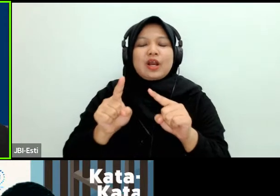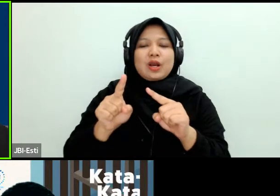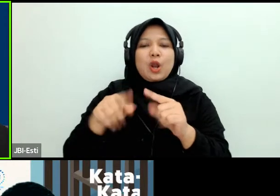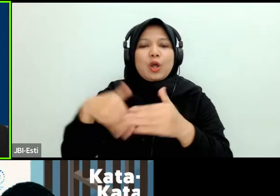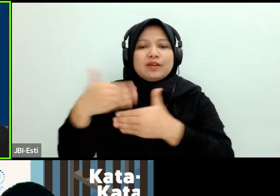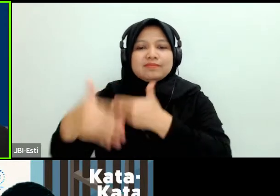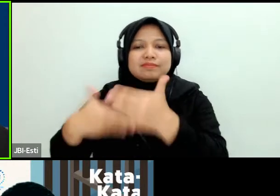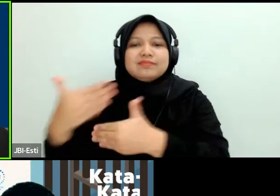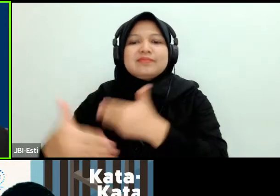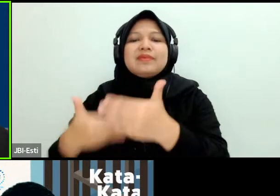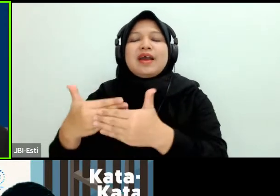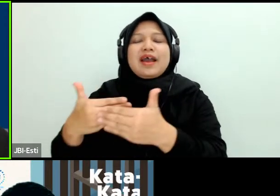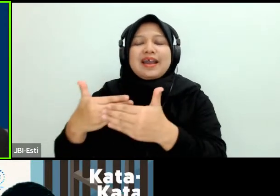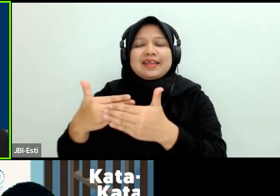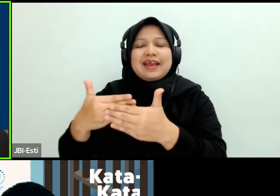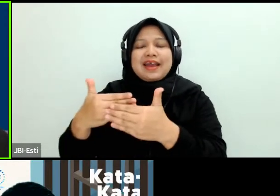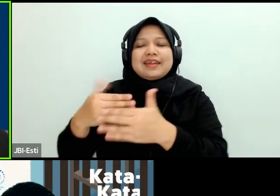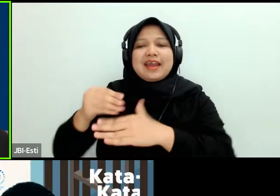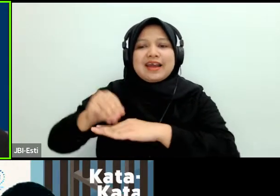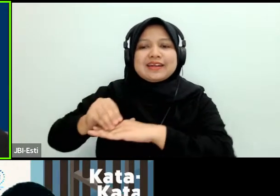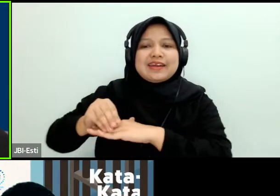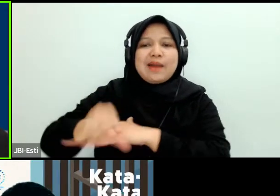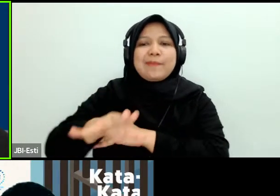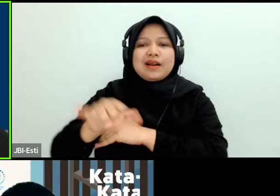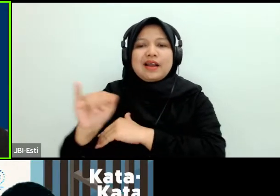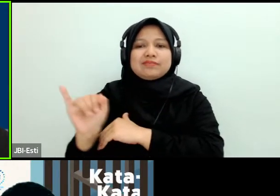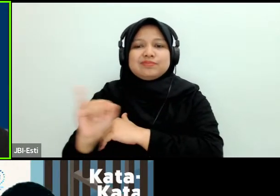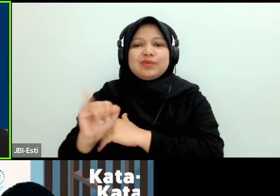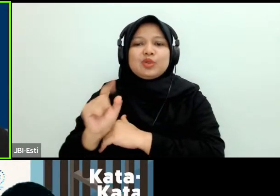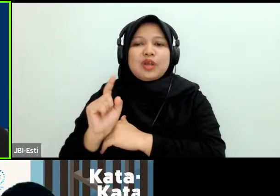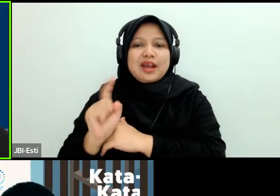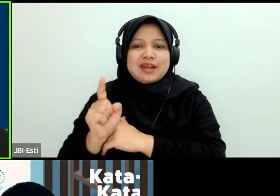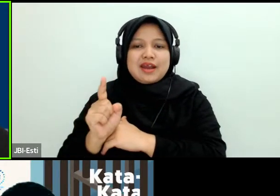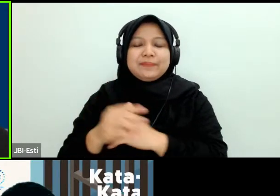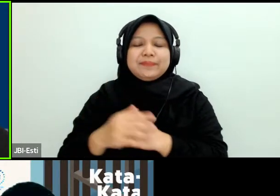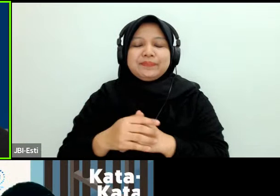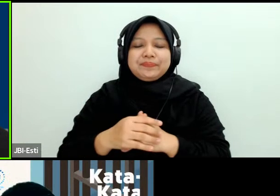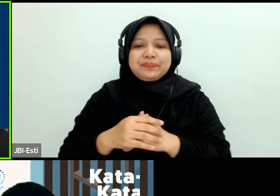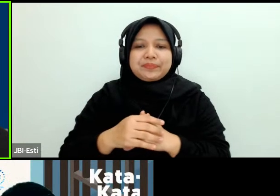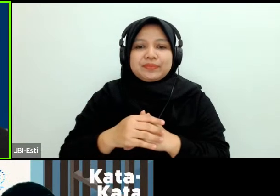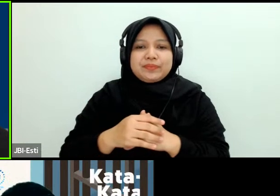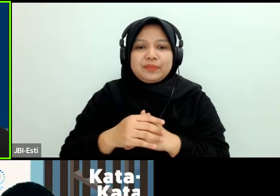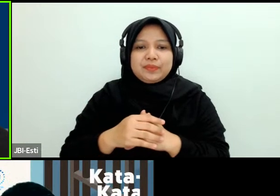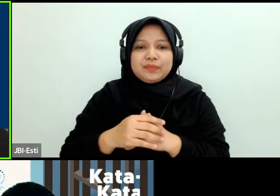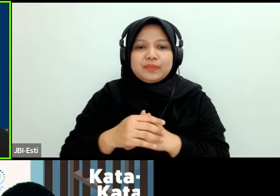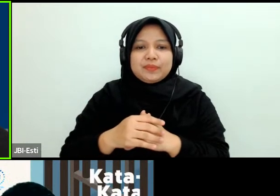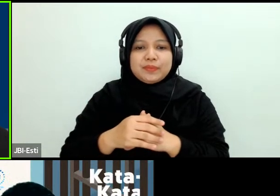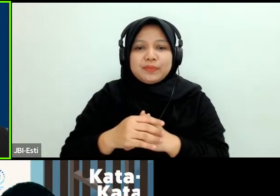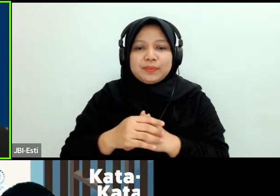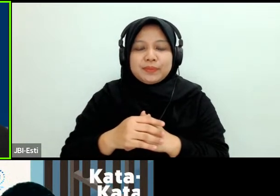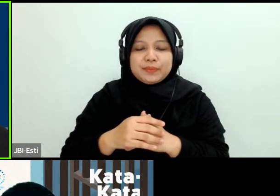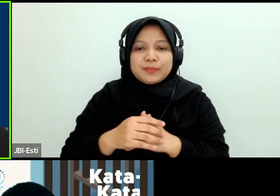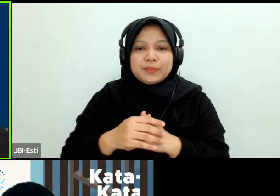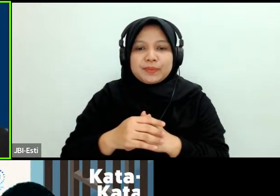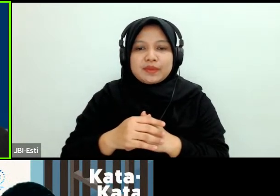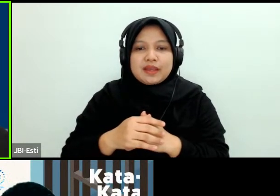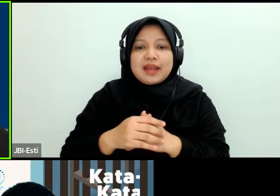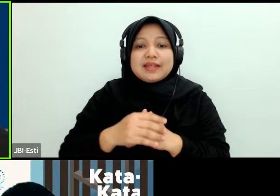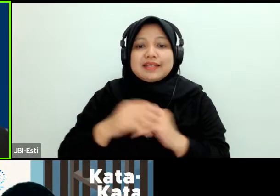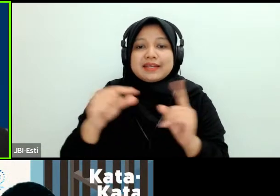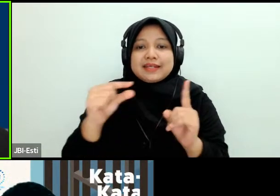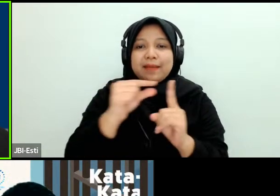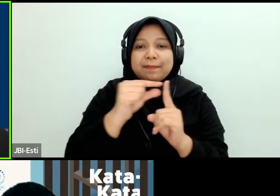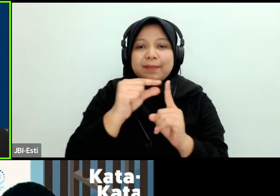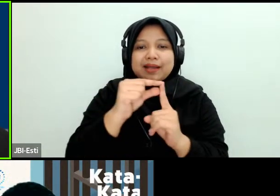jadi ada yang disembunyikan di dalam di dalam apa di dalam rumusan pasal tersebut